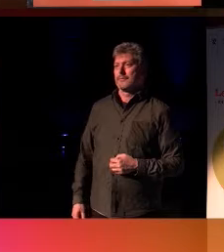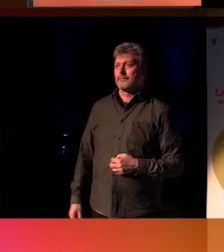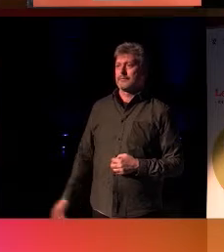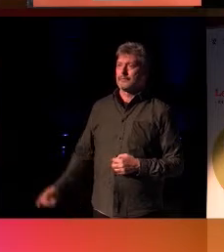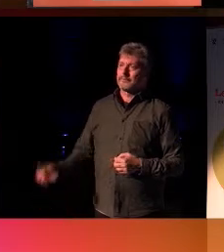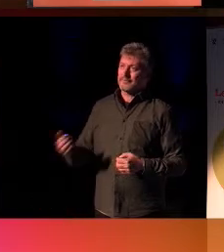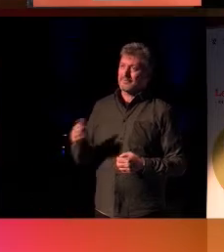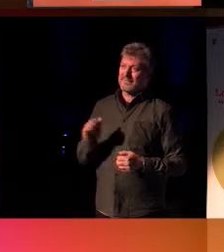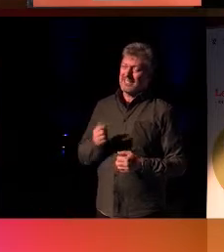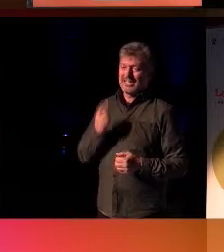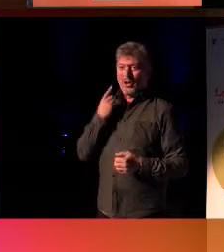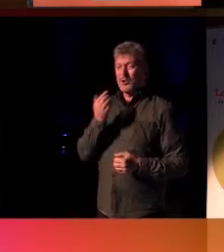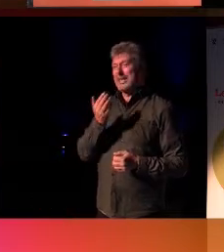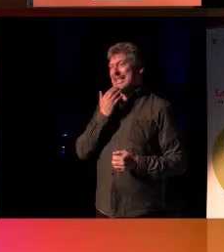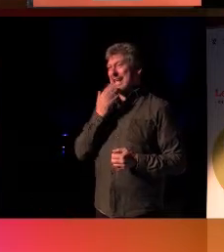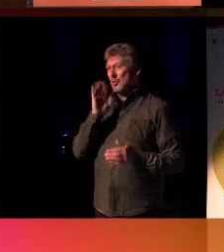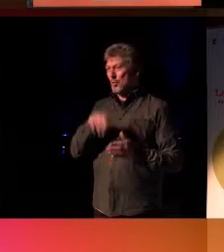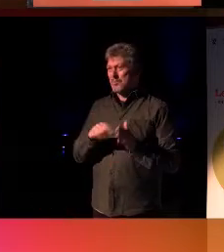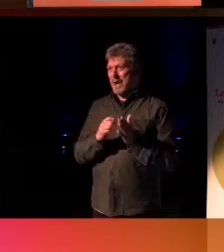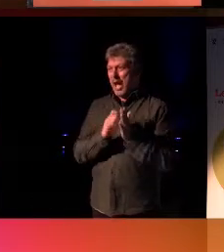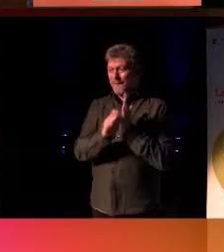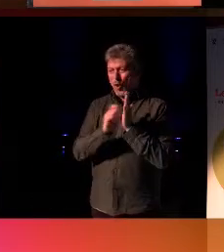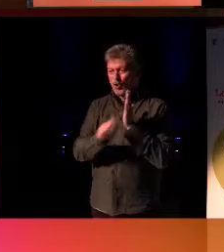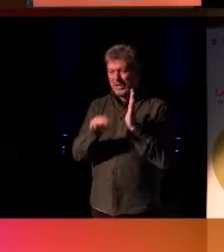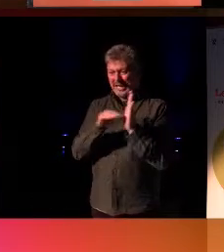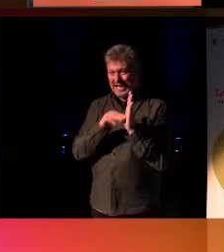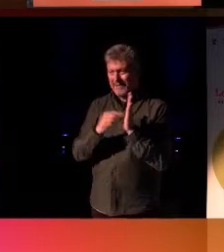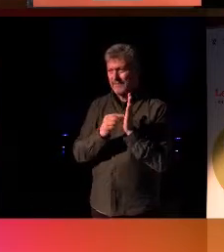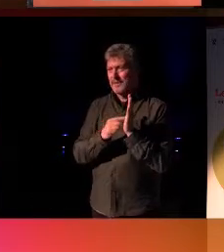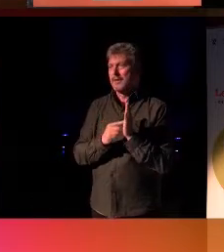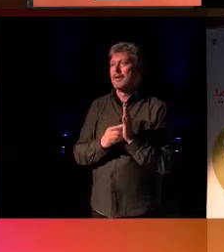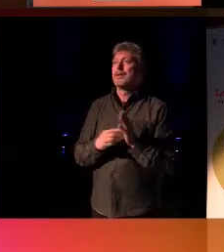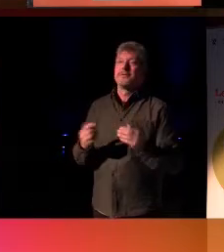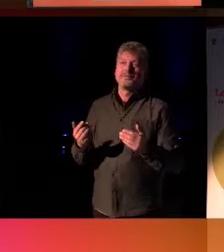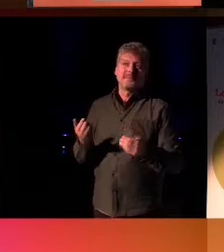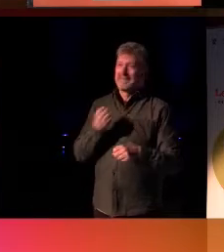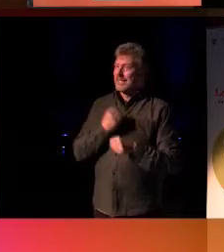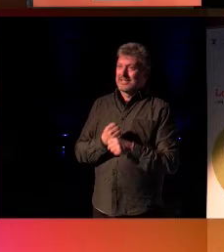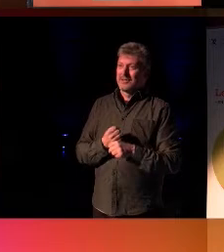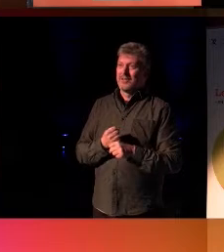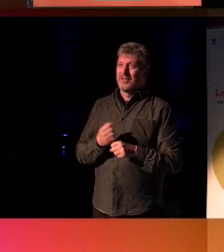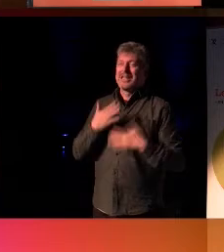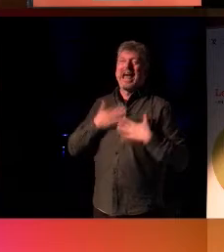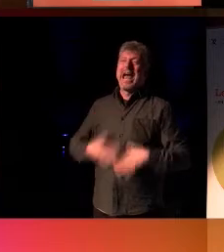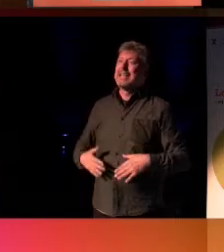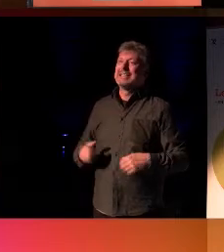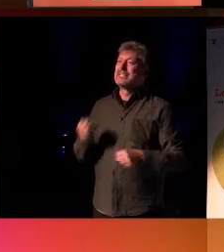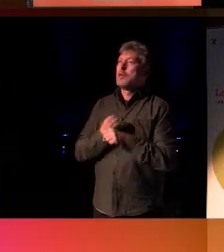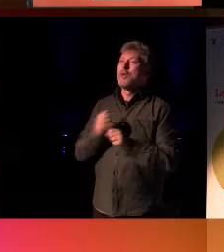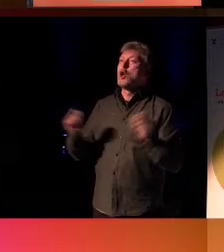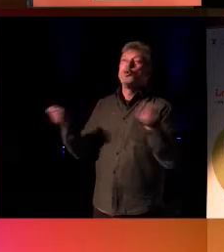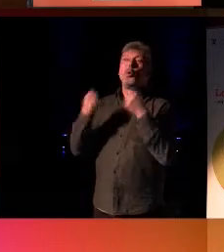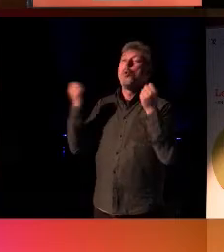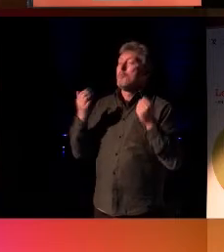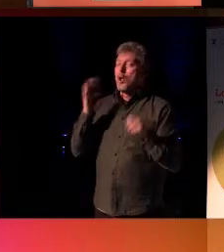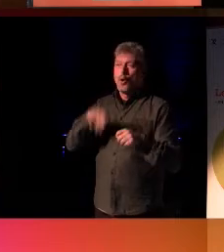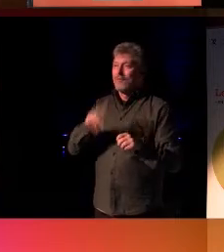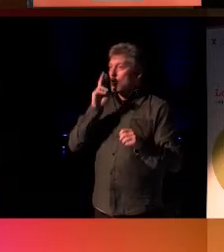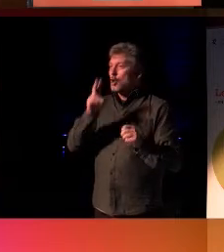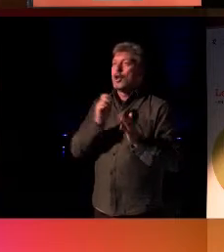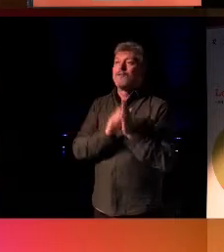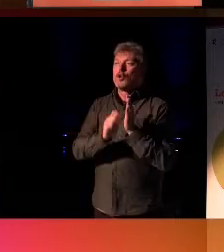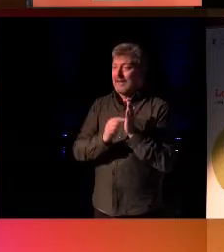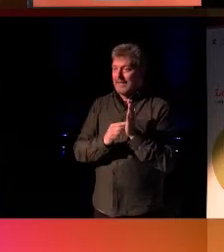Det høres kanskje litt kjedelig ut med en forskrift. Det er sikkert ikke sånn at helsearbeidere flest jubler over nye forskrifter, men den er faktisk veldig